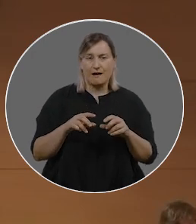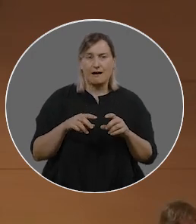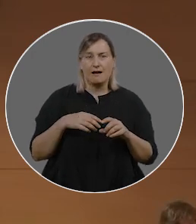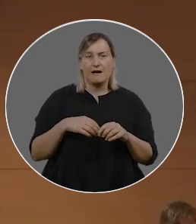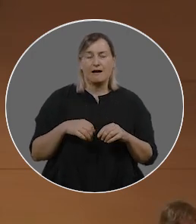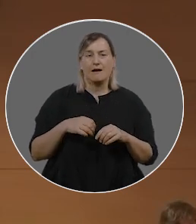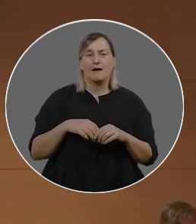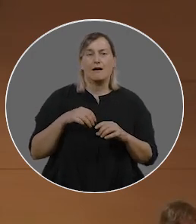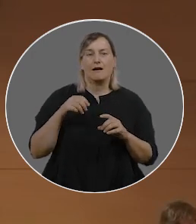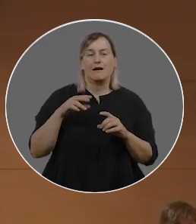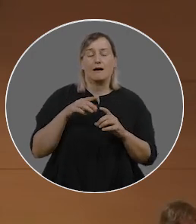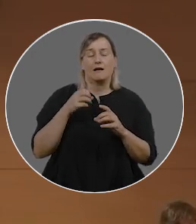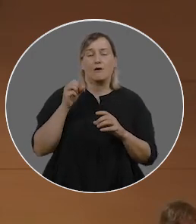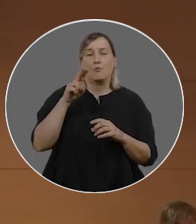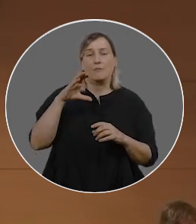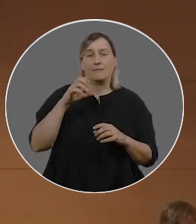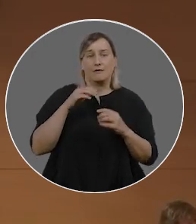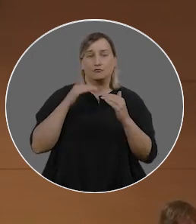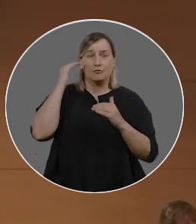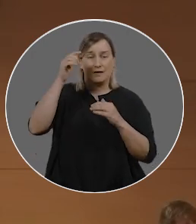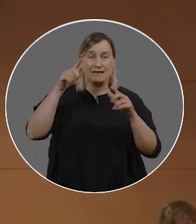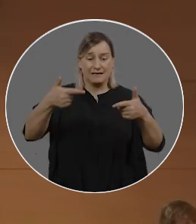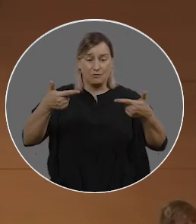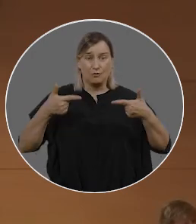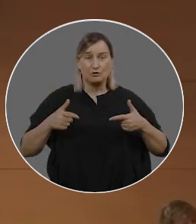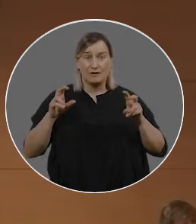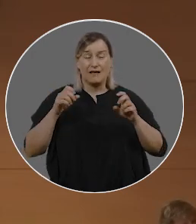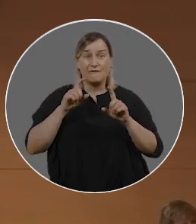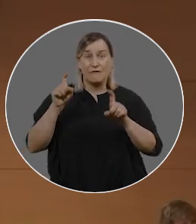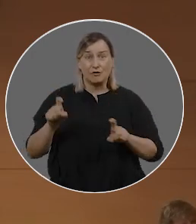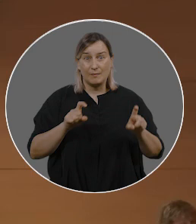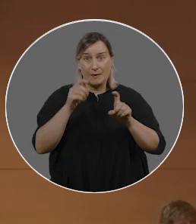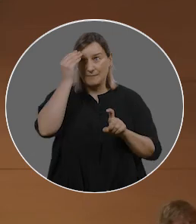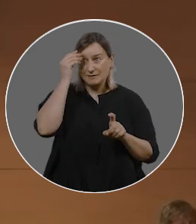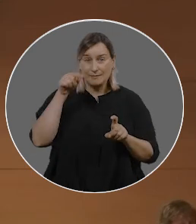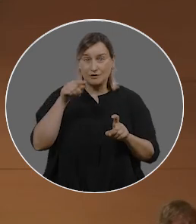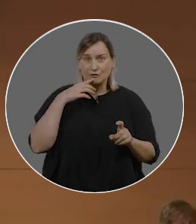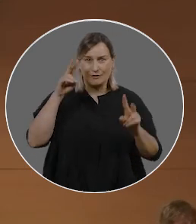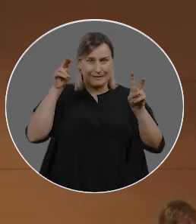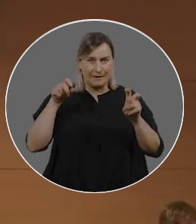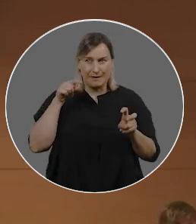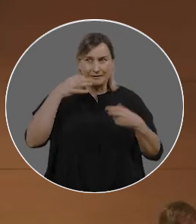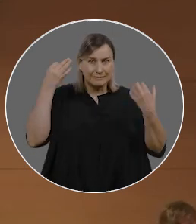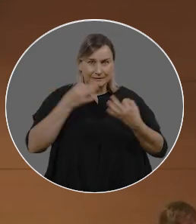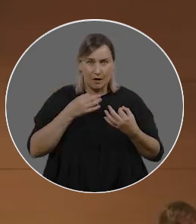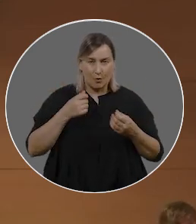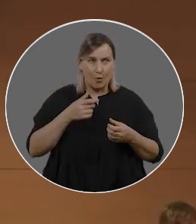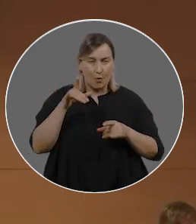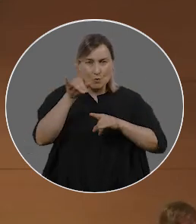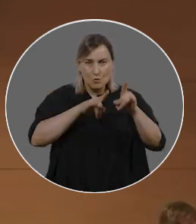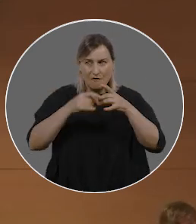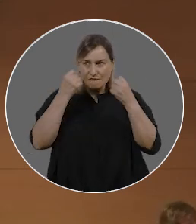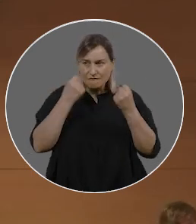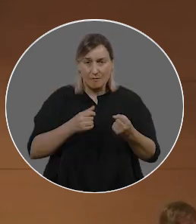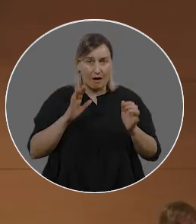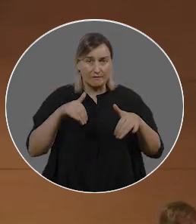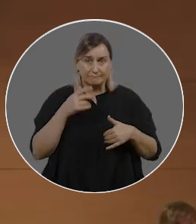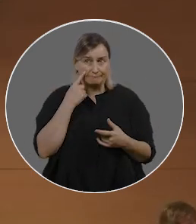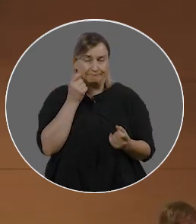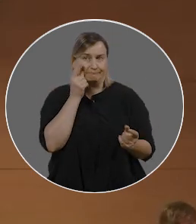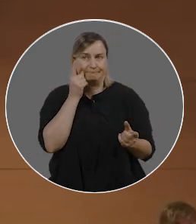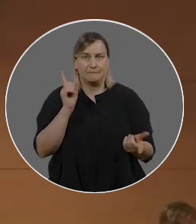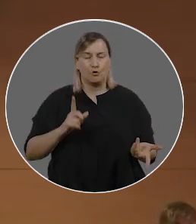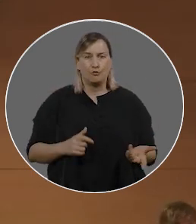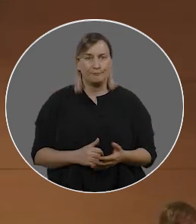l'Escola Politècnica Superior, on hi ha una titulació que és informàtica, on pensava que això era un tema que trauria més, però